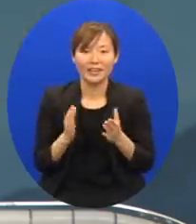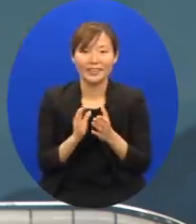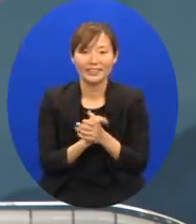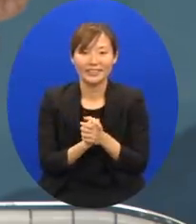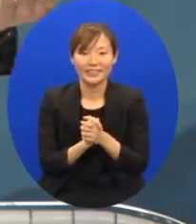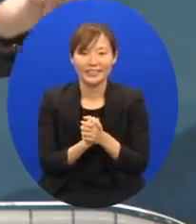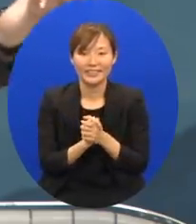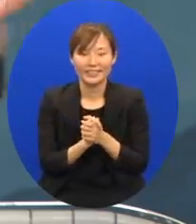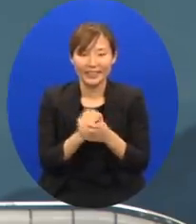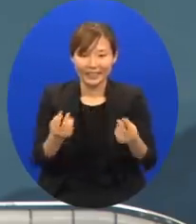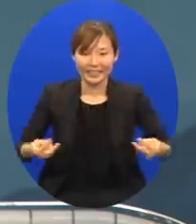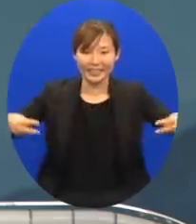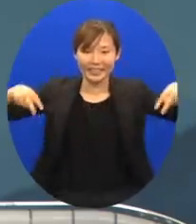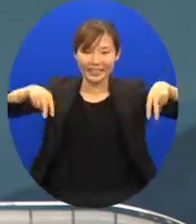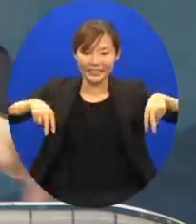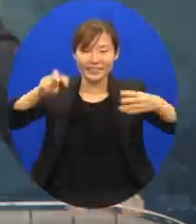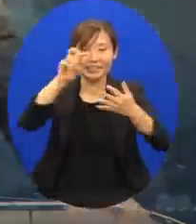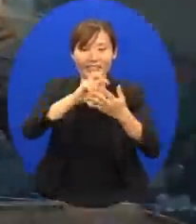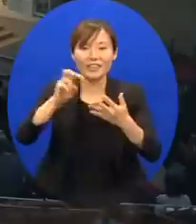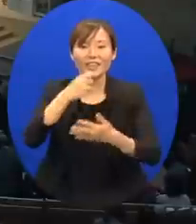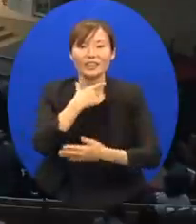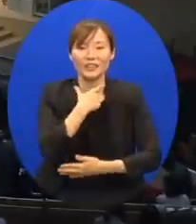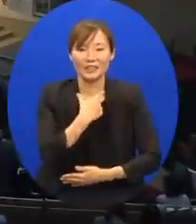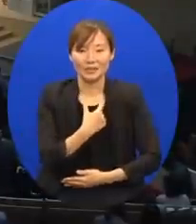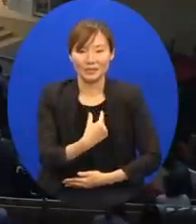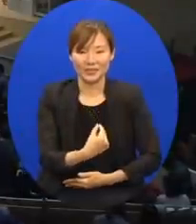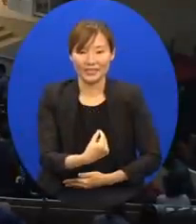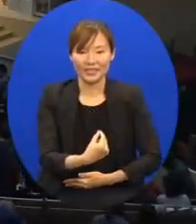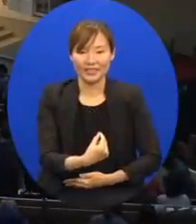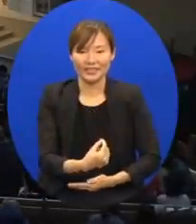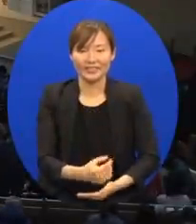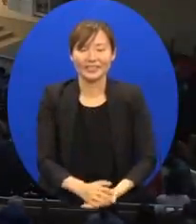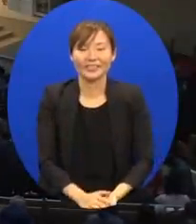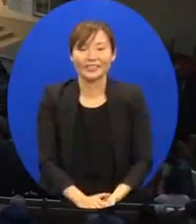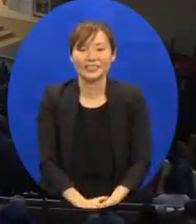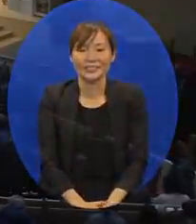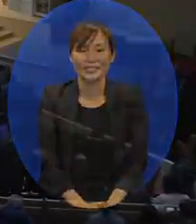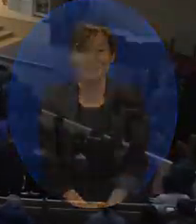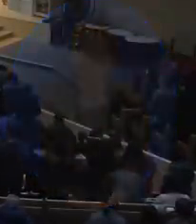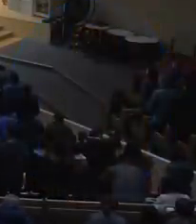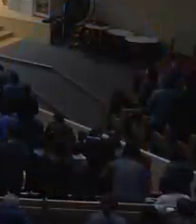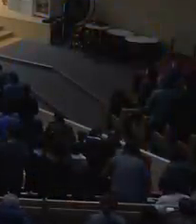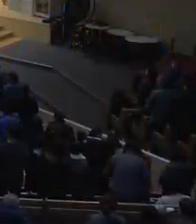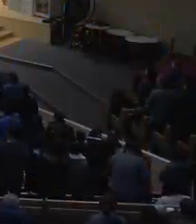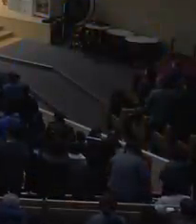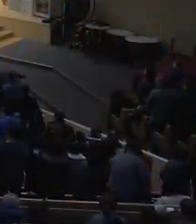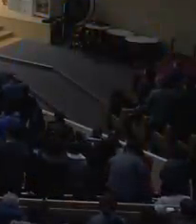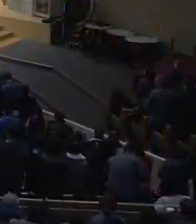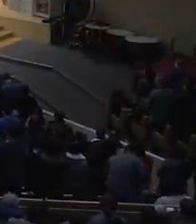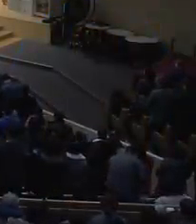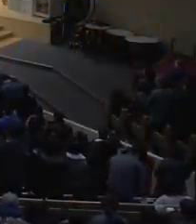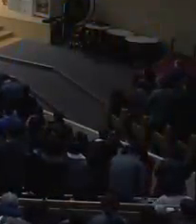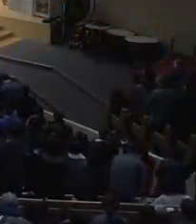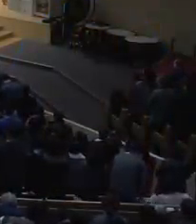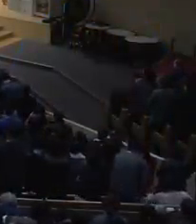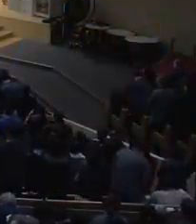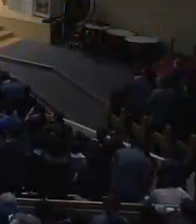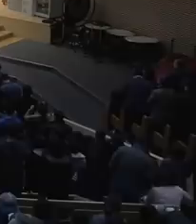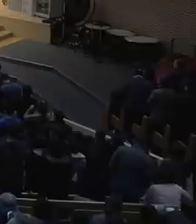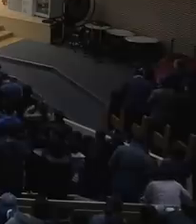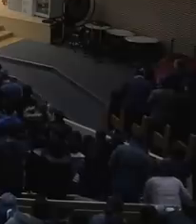우리 다 일어나 서서 자녀 하겠읍니다 성령이여 내 영혼을 으